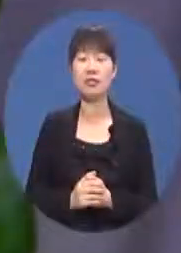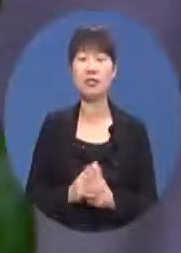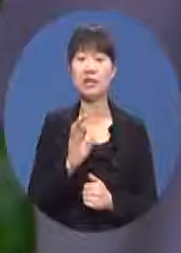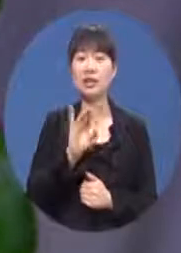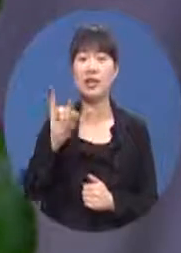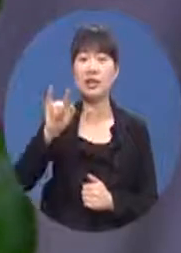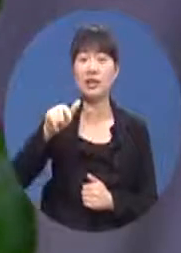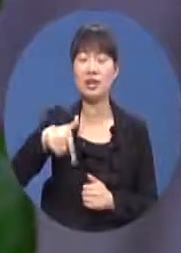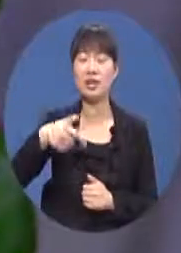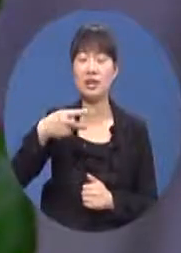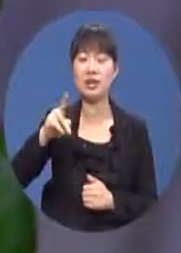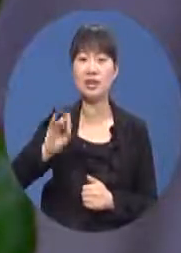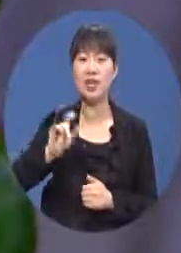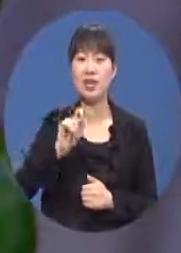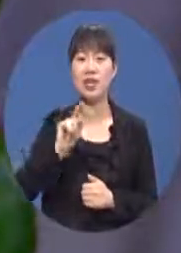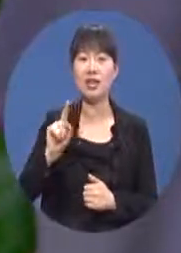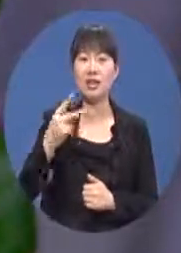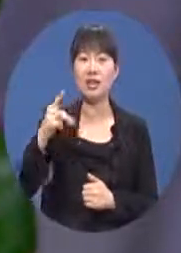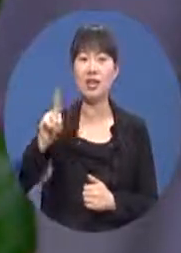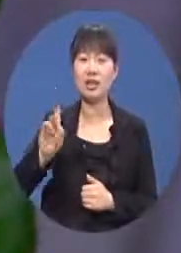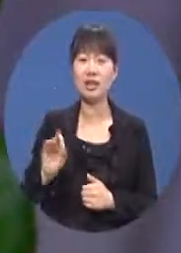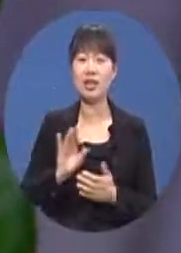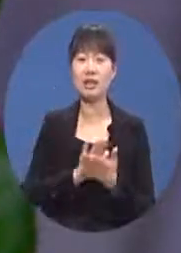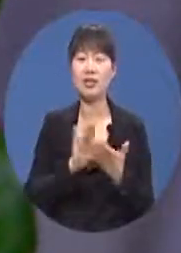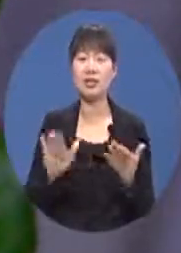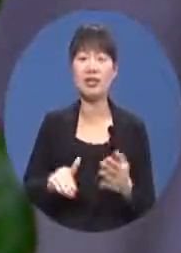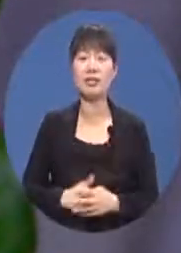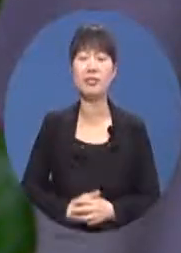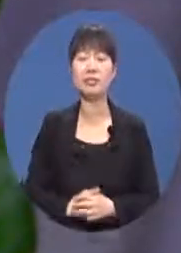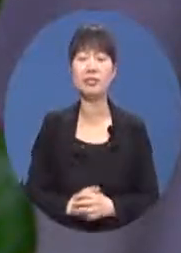바로 액상과당입니다.